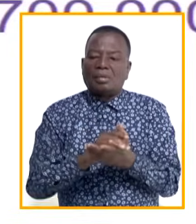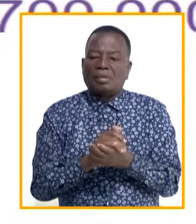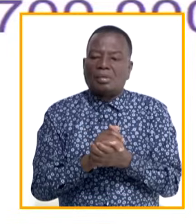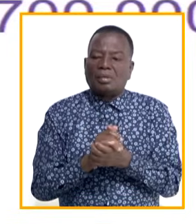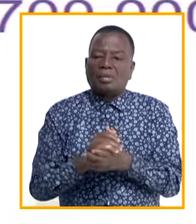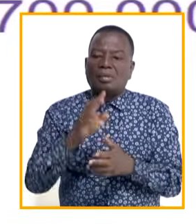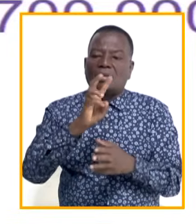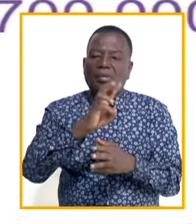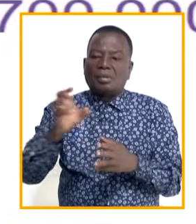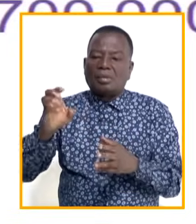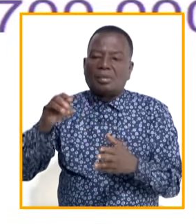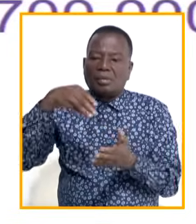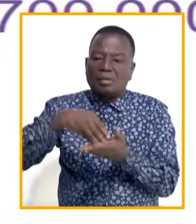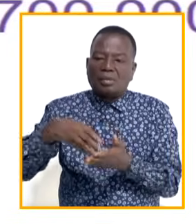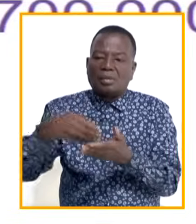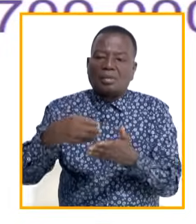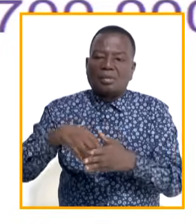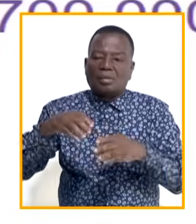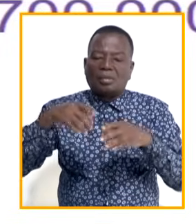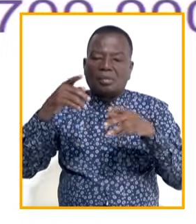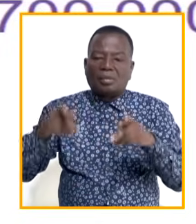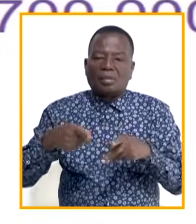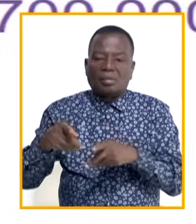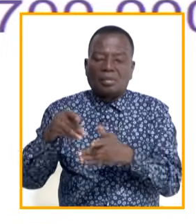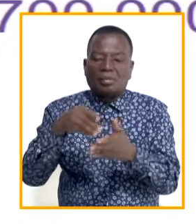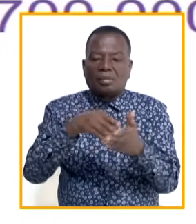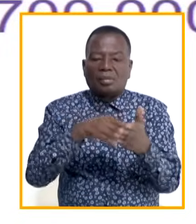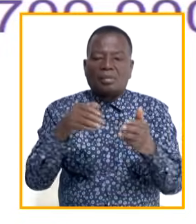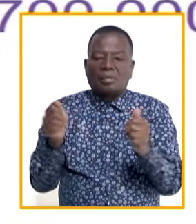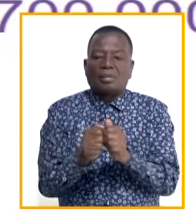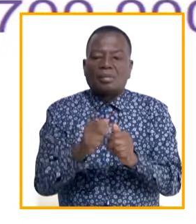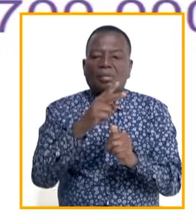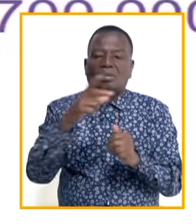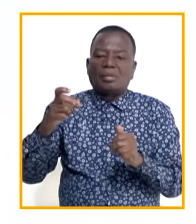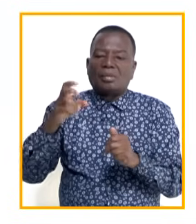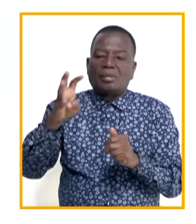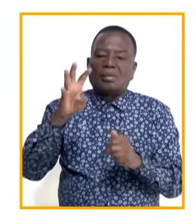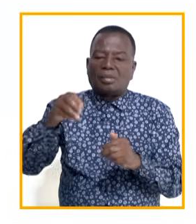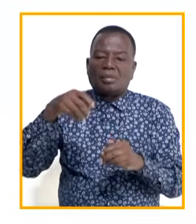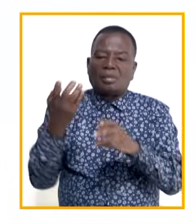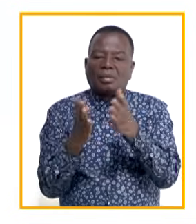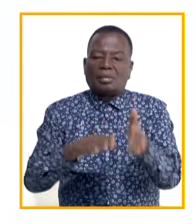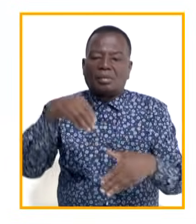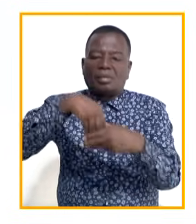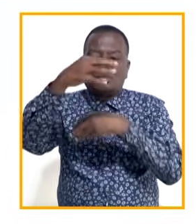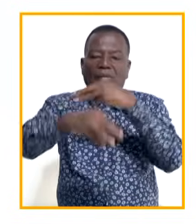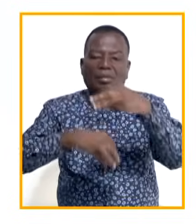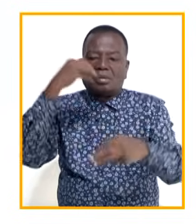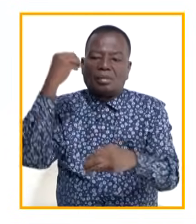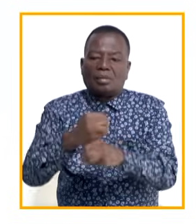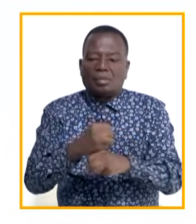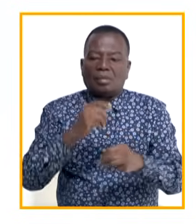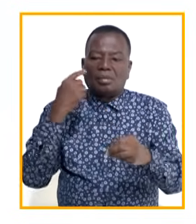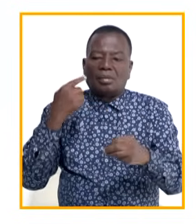l'OMS, 600 000 nouveaux cas étaient enregistrés avec 342 décès dans le monde. Face à ces chiffres